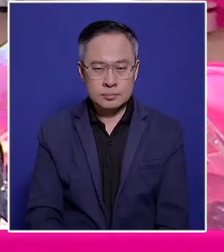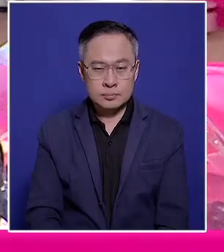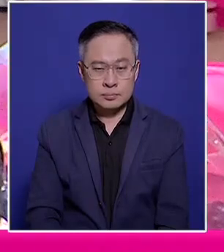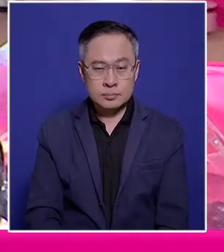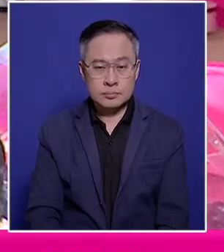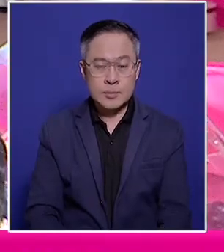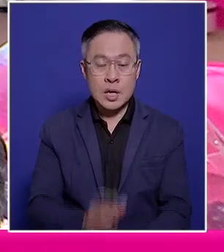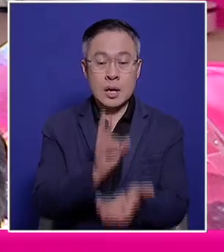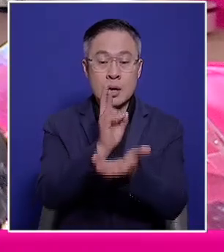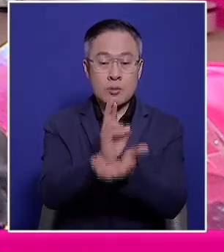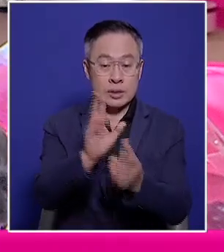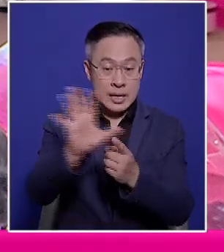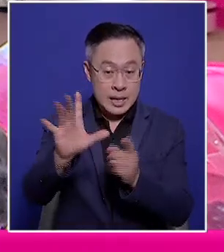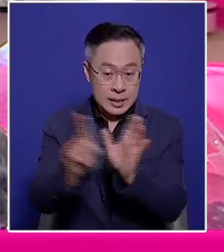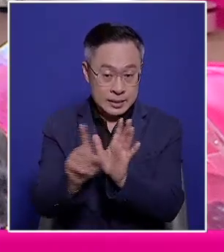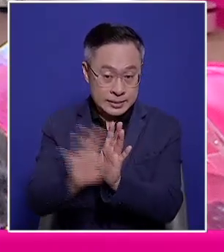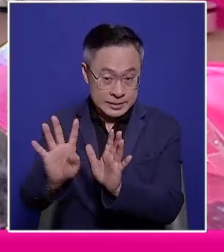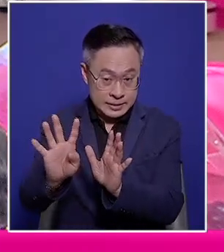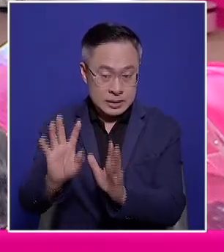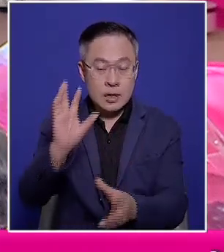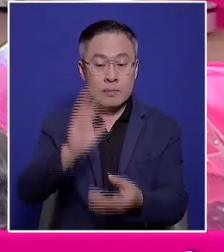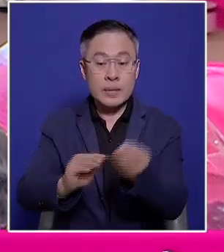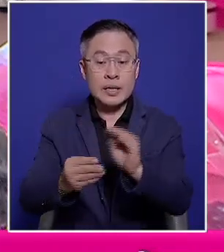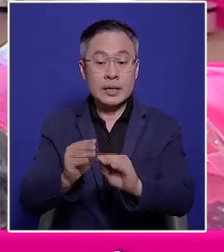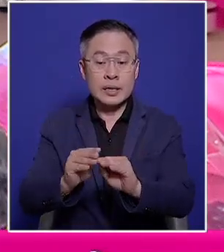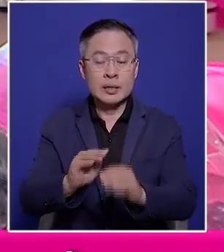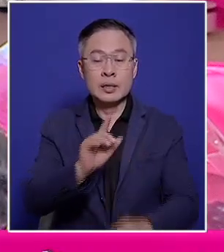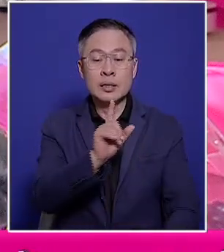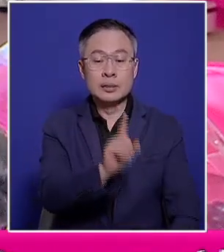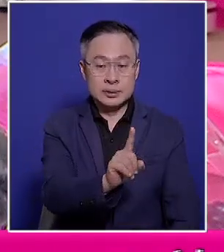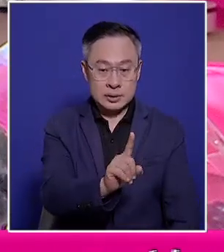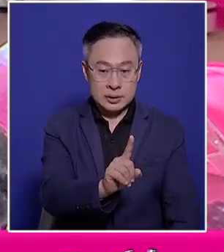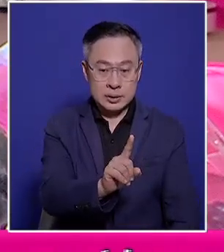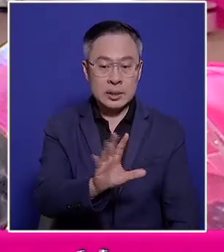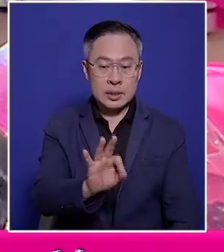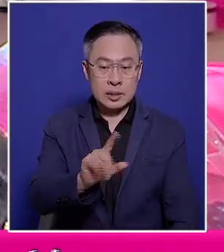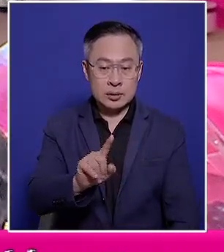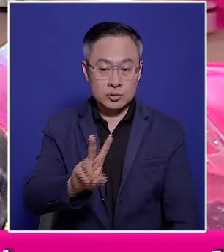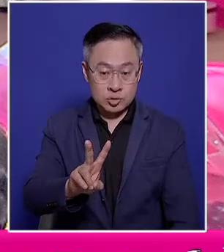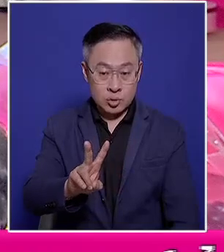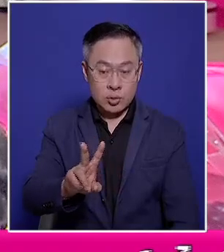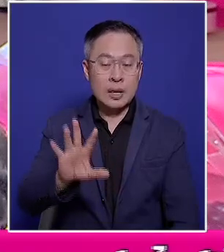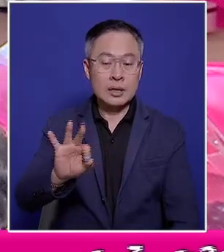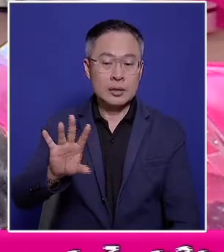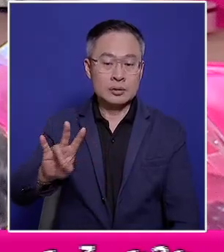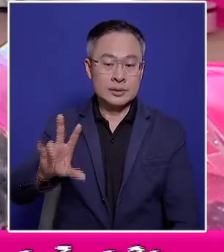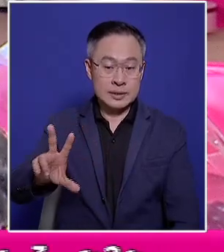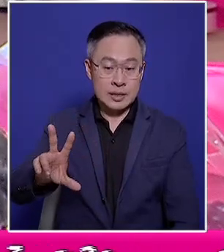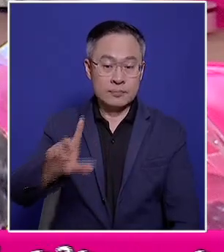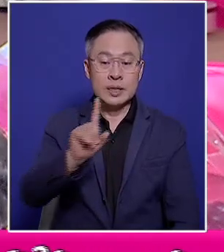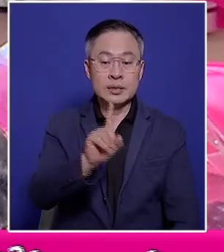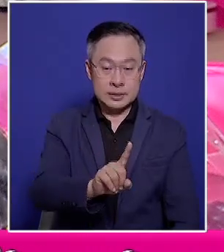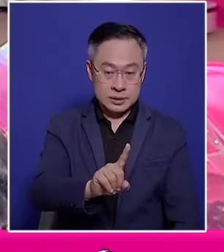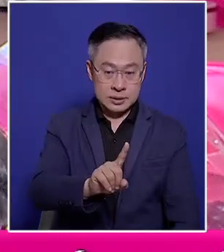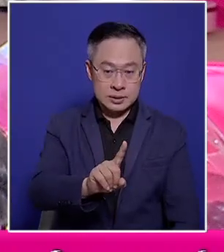อันดับที่5หมุนครั้งที่4เลขที่ออก1 9 1 2 9 7 3